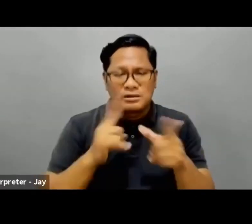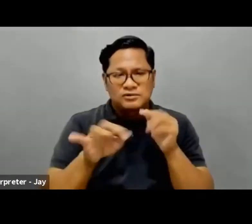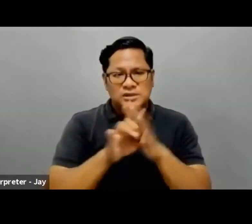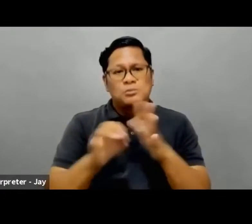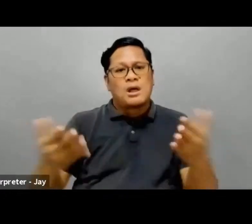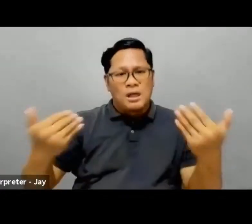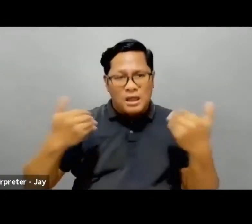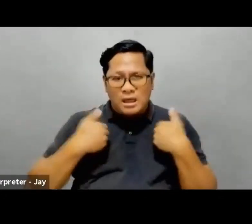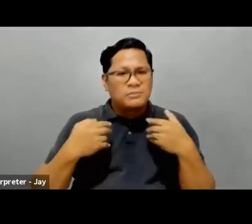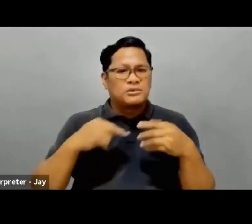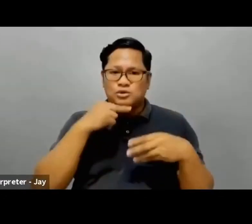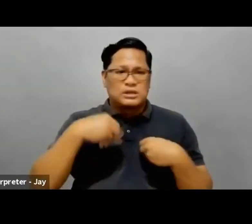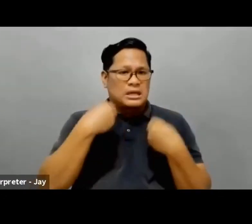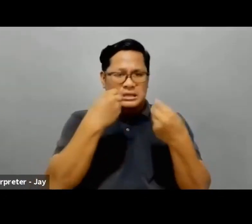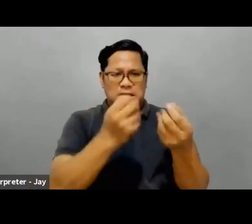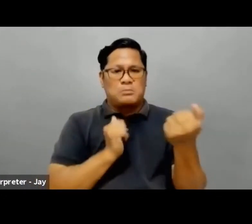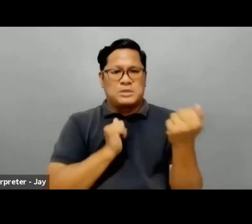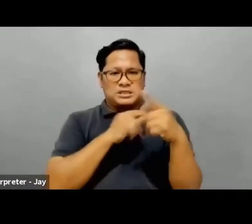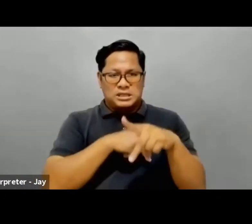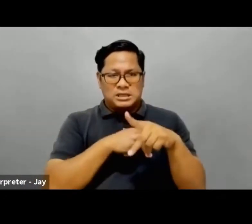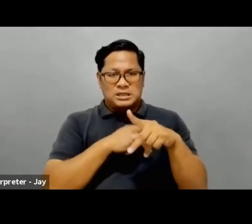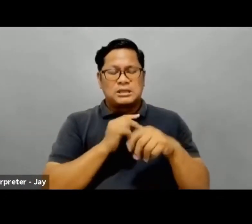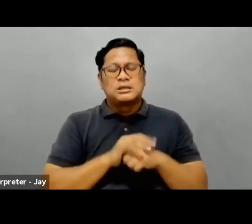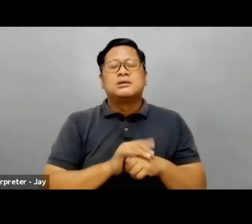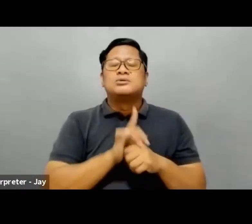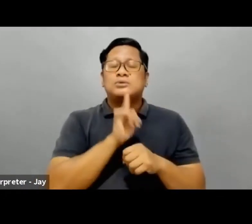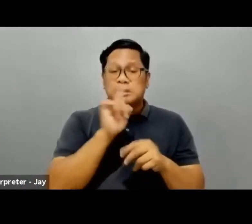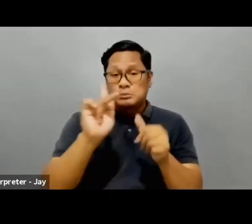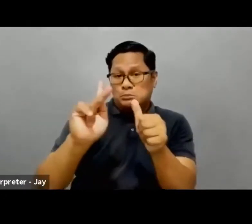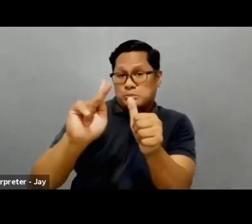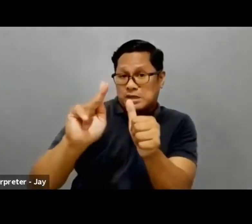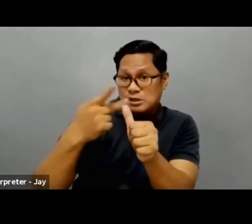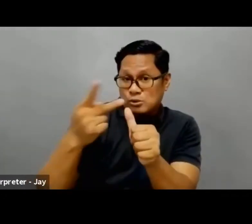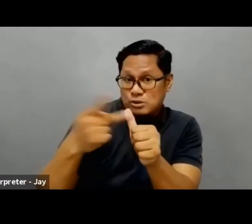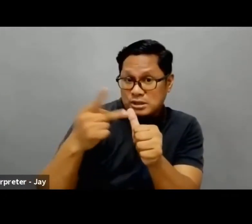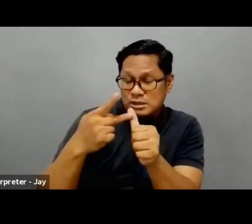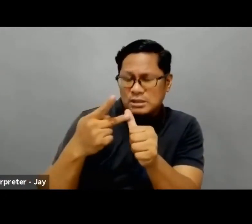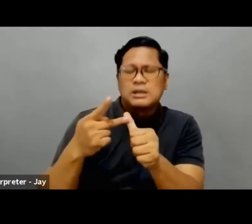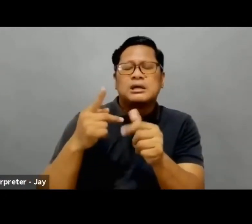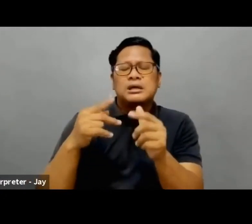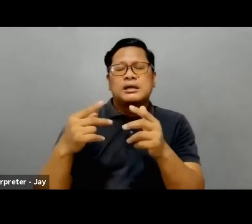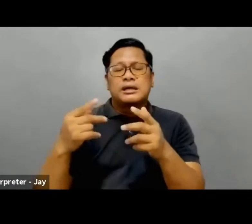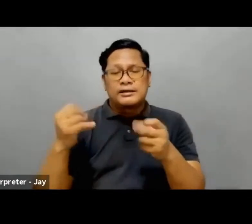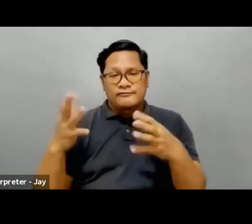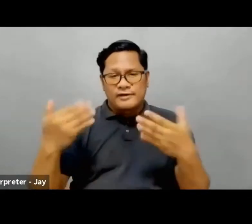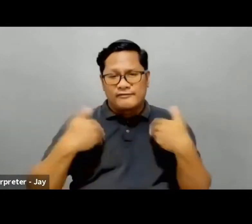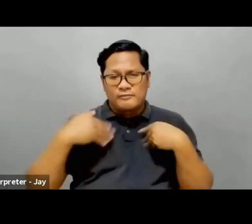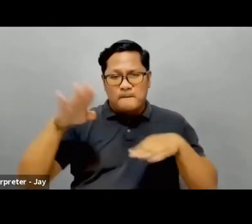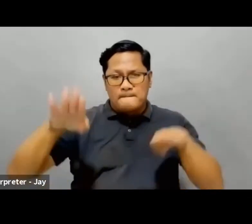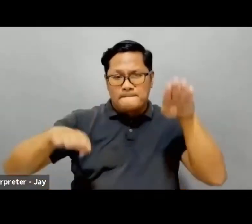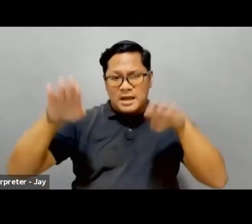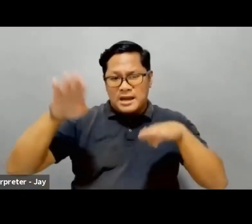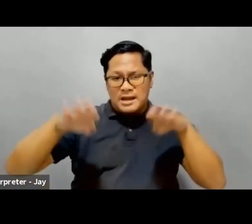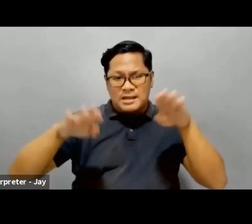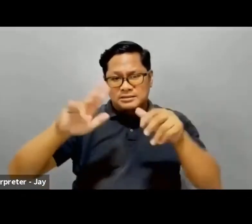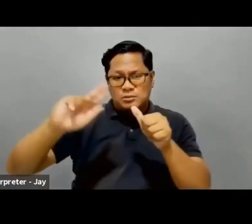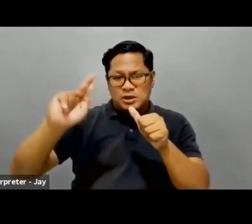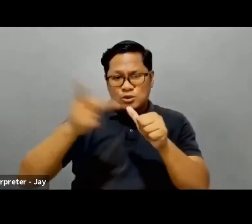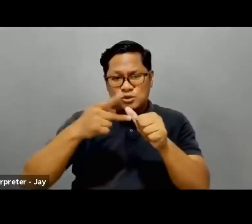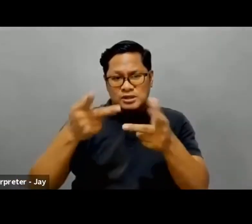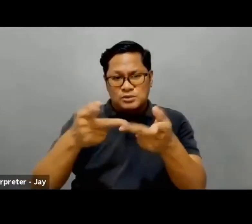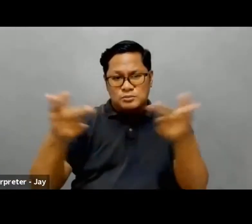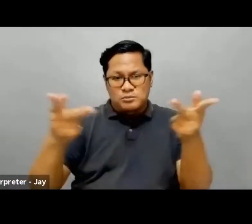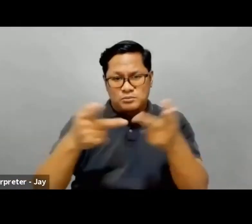natin pinapahalagahan. So priority na magkaroon ng balance doon sa prioritization